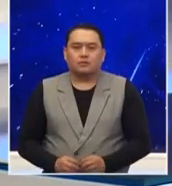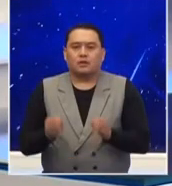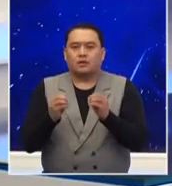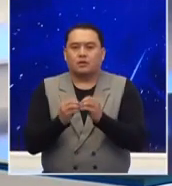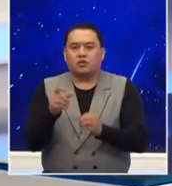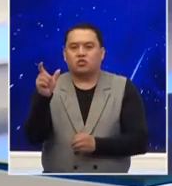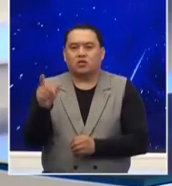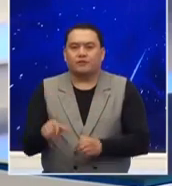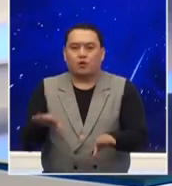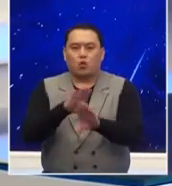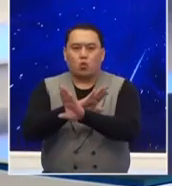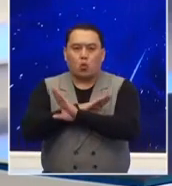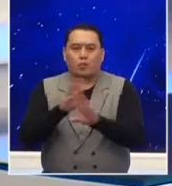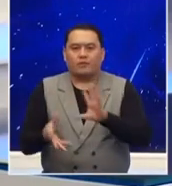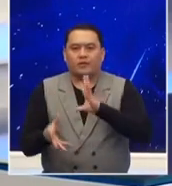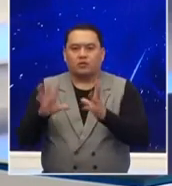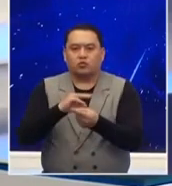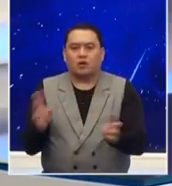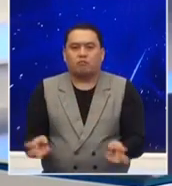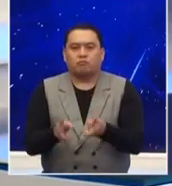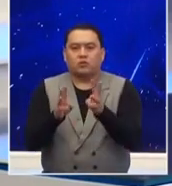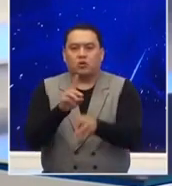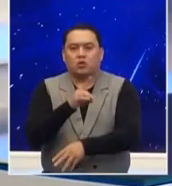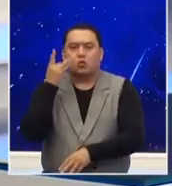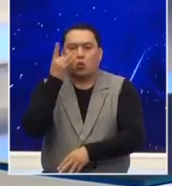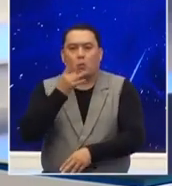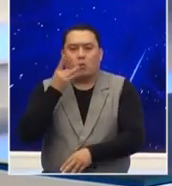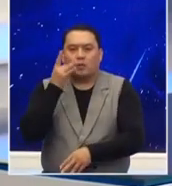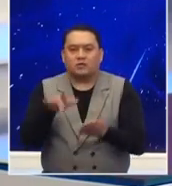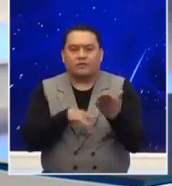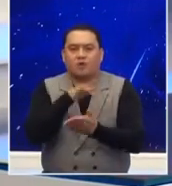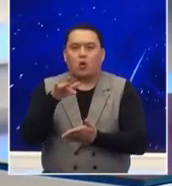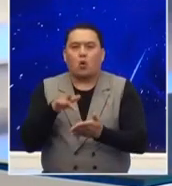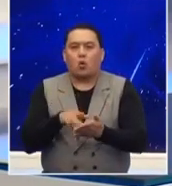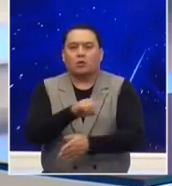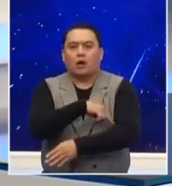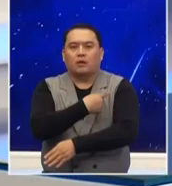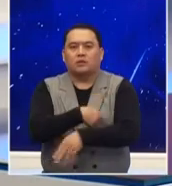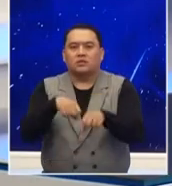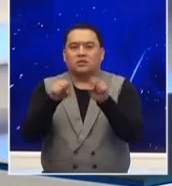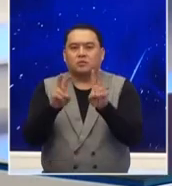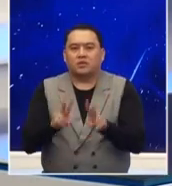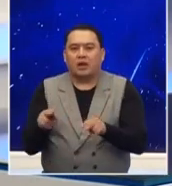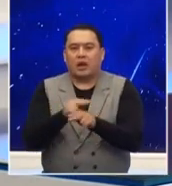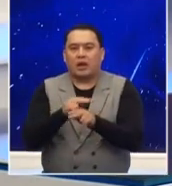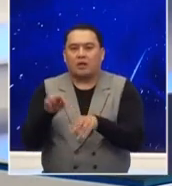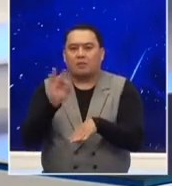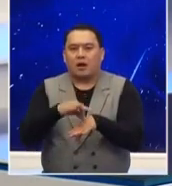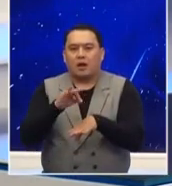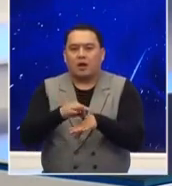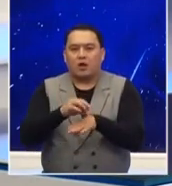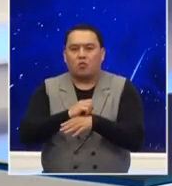10 человек погибли в результате пожара в больнице румынского города Пьятра-Нямц. Медучреждение специализировалось на лечении больных